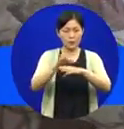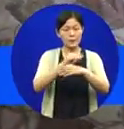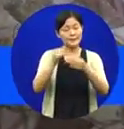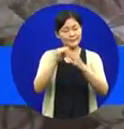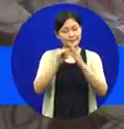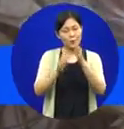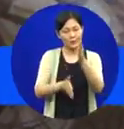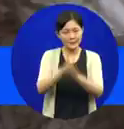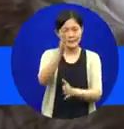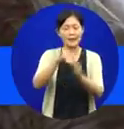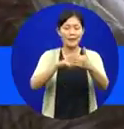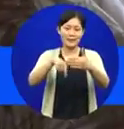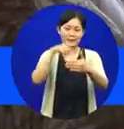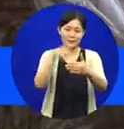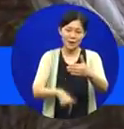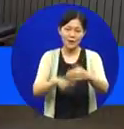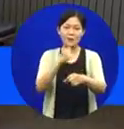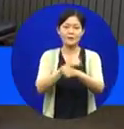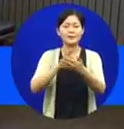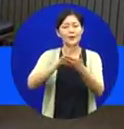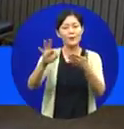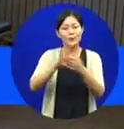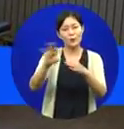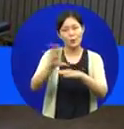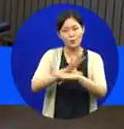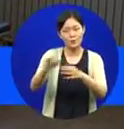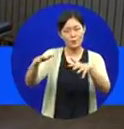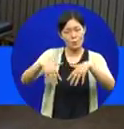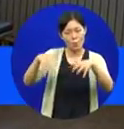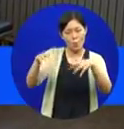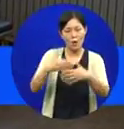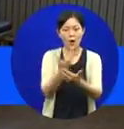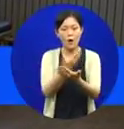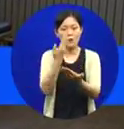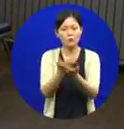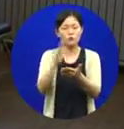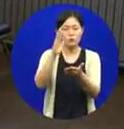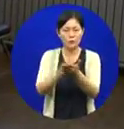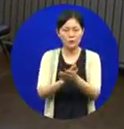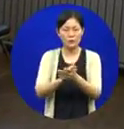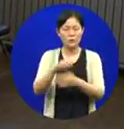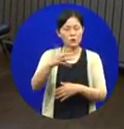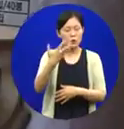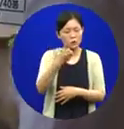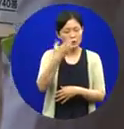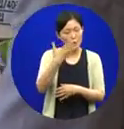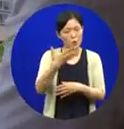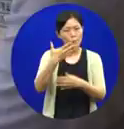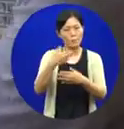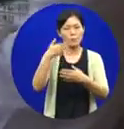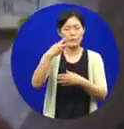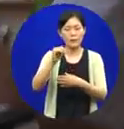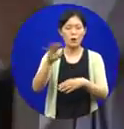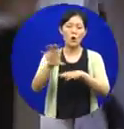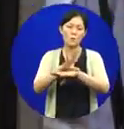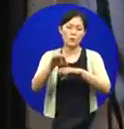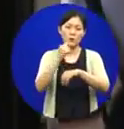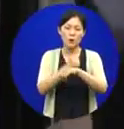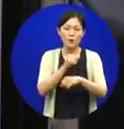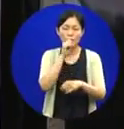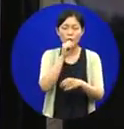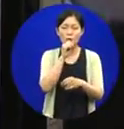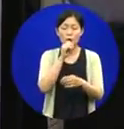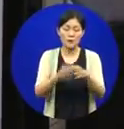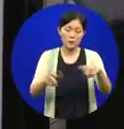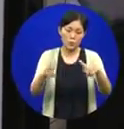업무용으로 쓰던 것을 모아 고장난 것은 수리하고 성능도 향상시켜 마련한 89대의 컴퓨터.